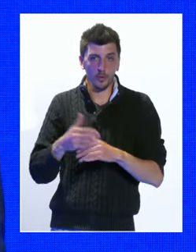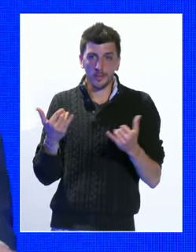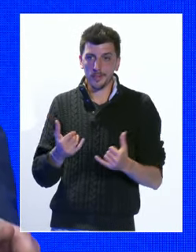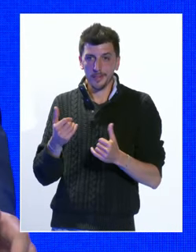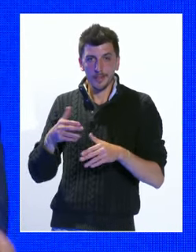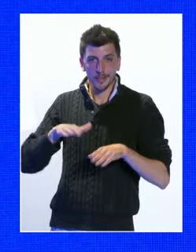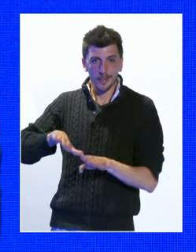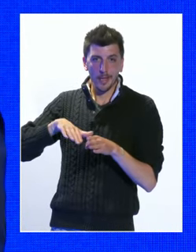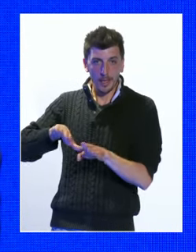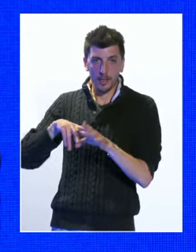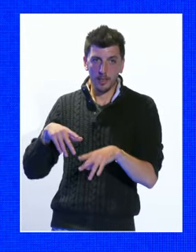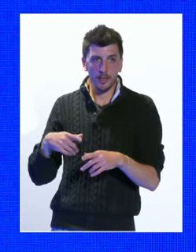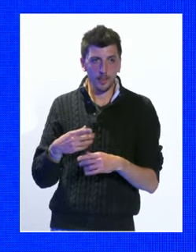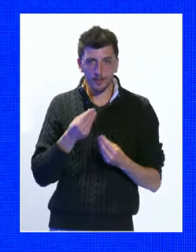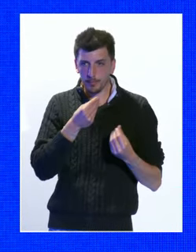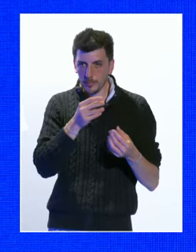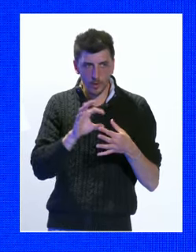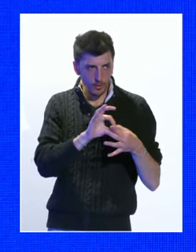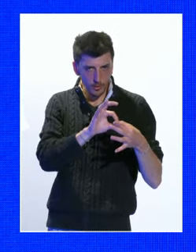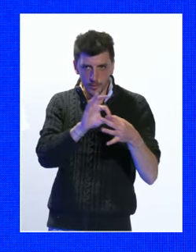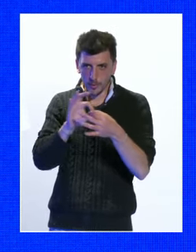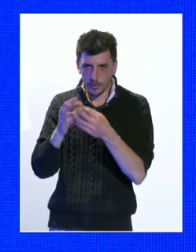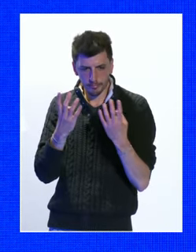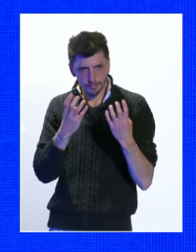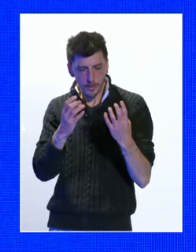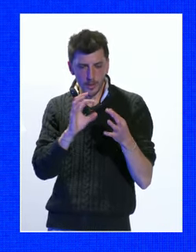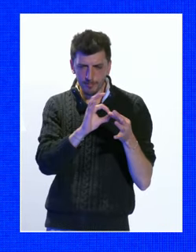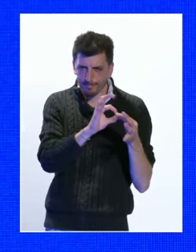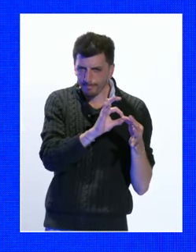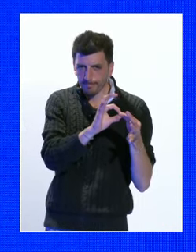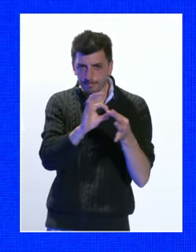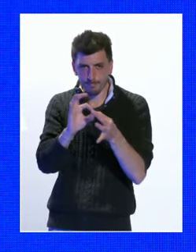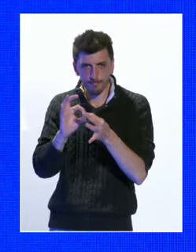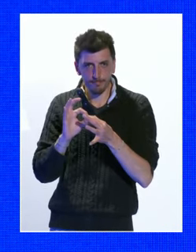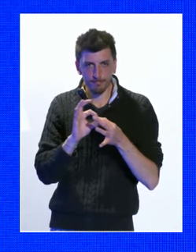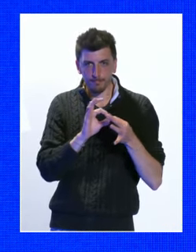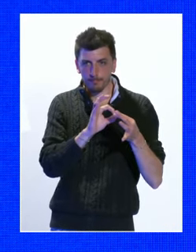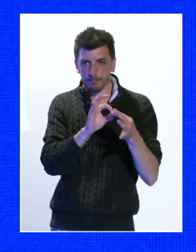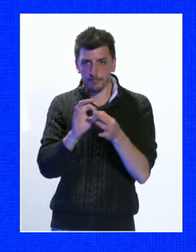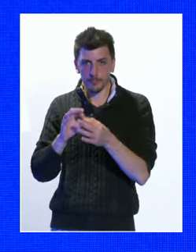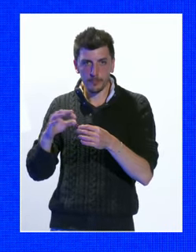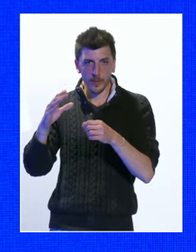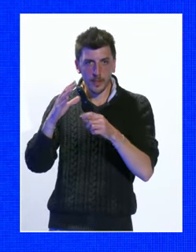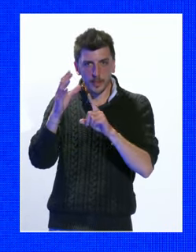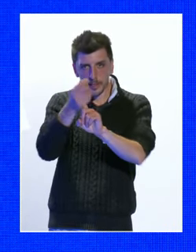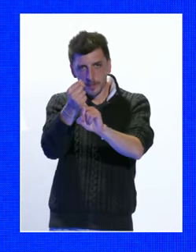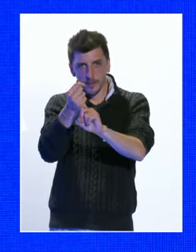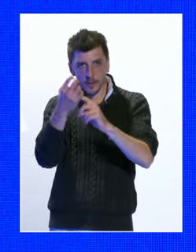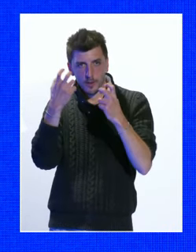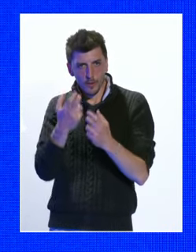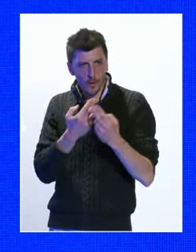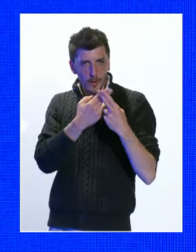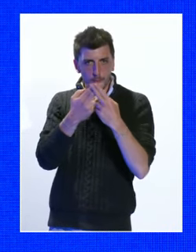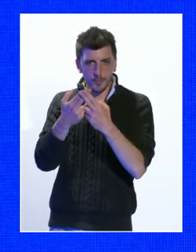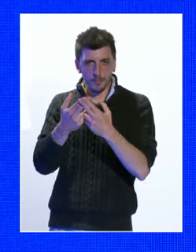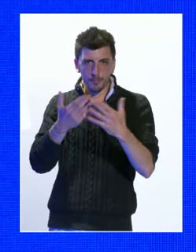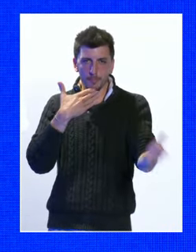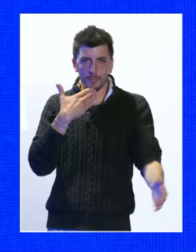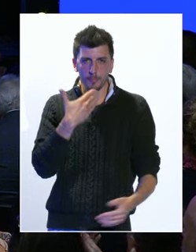et la solidité qui existent dans nos rangs et la dimension des défis auxquels nous voulons répondre. Je vous remercie.